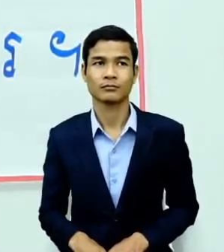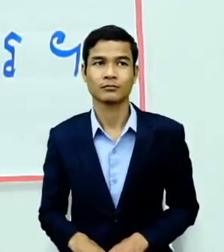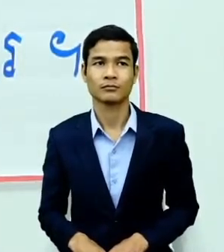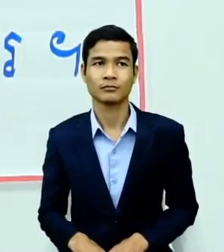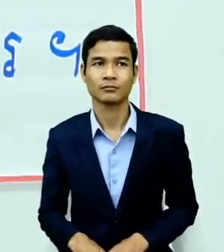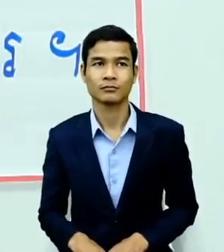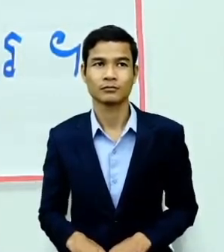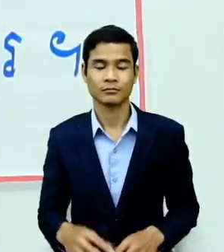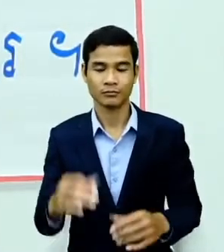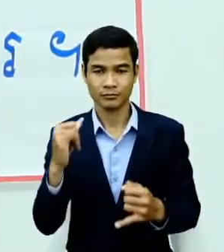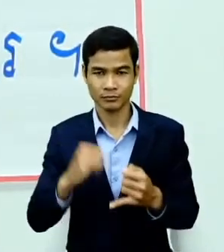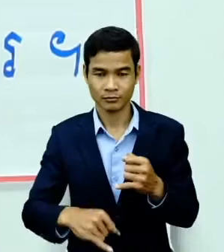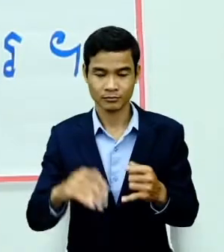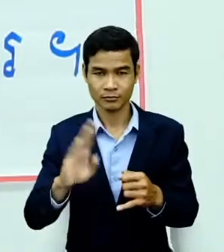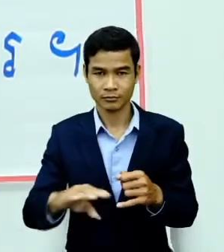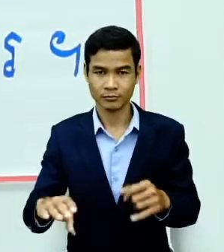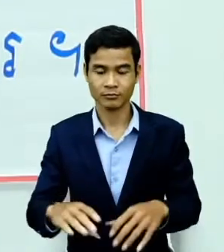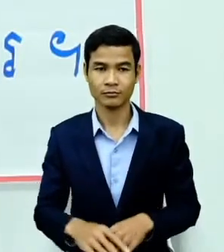ចាចុងក្រោយ